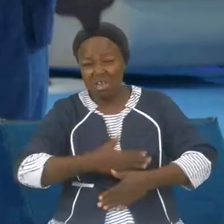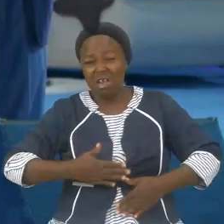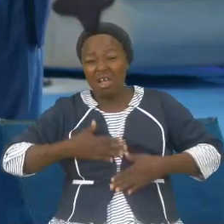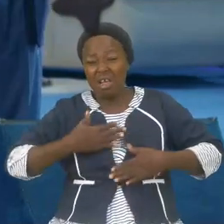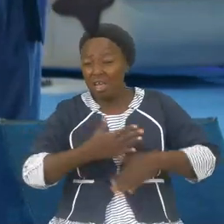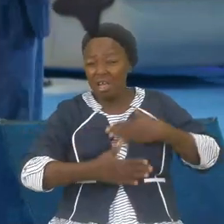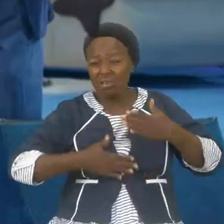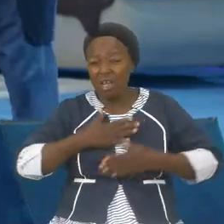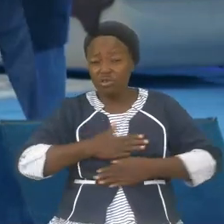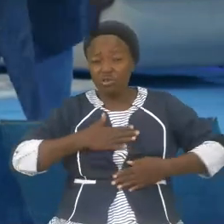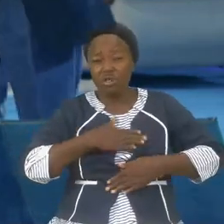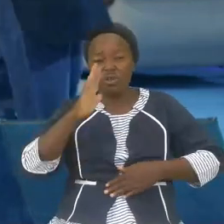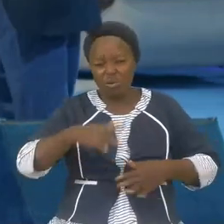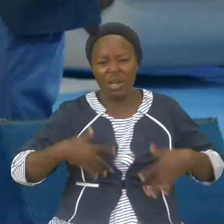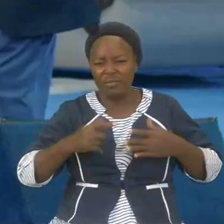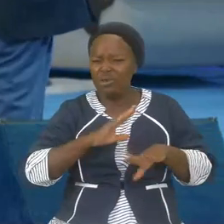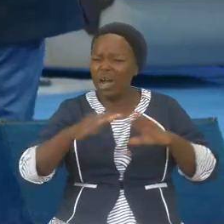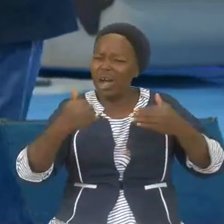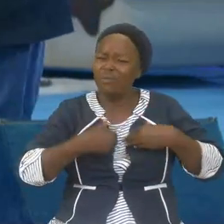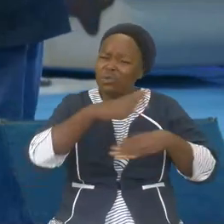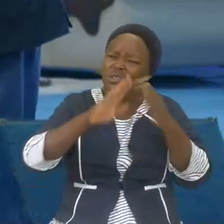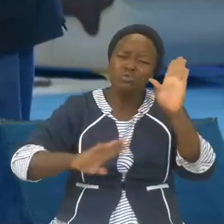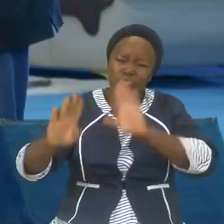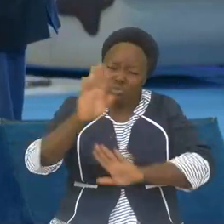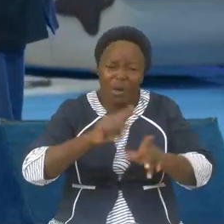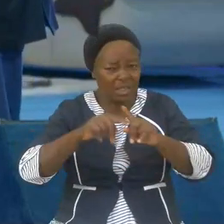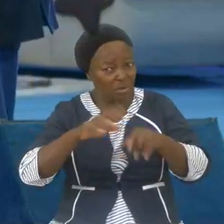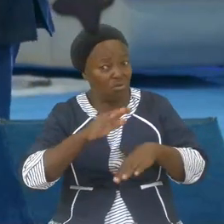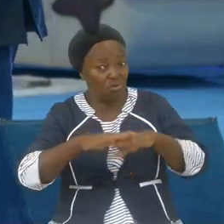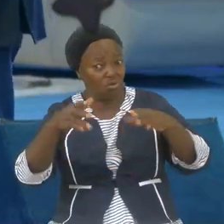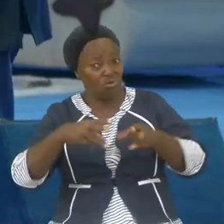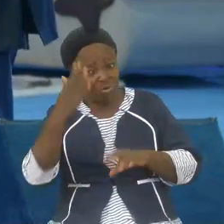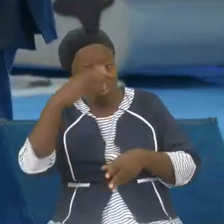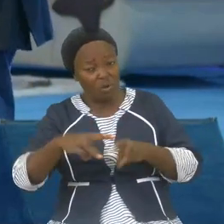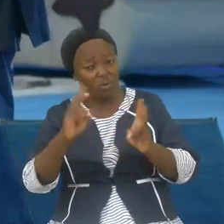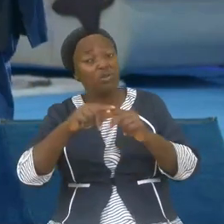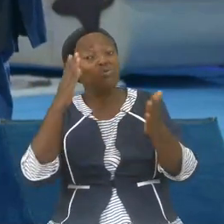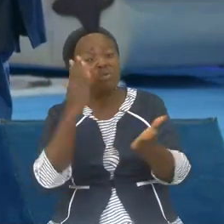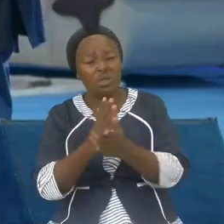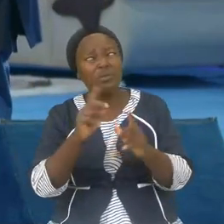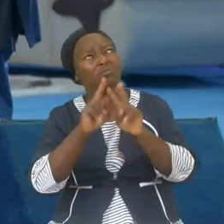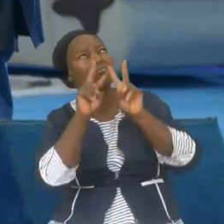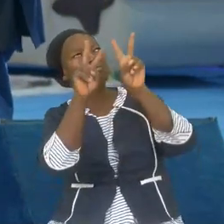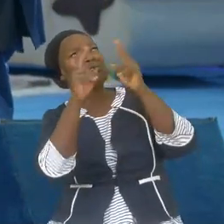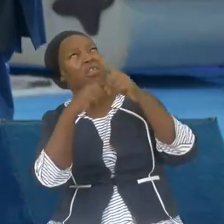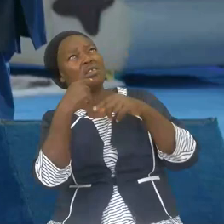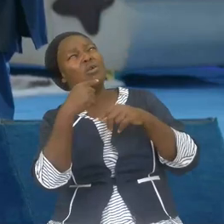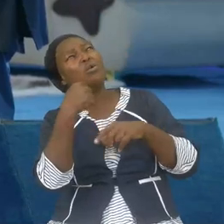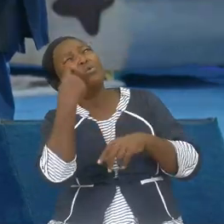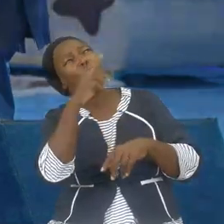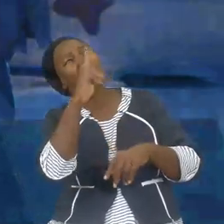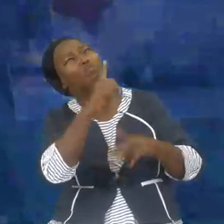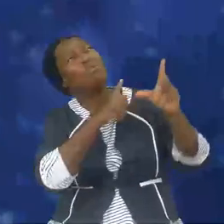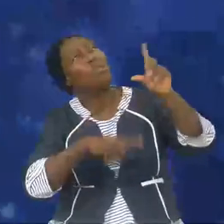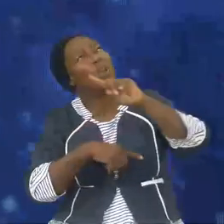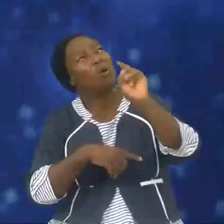vie. » Tu as le problème, tu as le traumatisme, et cependant, tu ne connais pas la voie de t'arrêter. Et là, il a regardé en haut